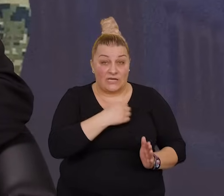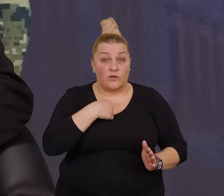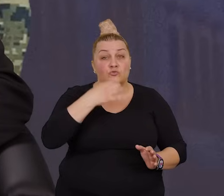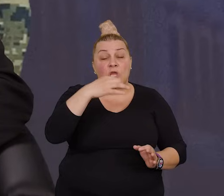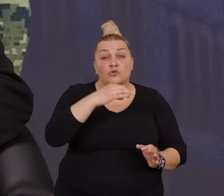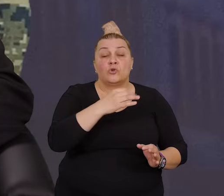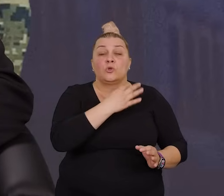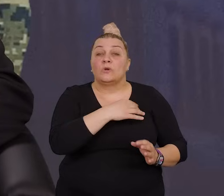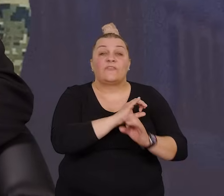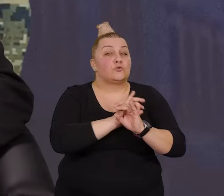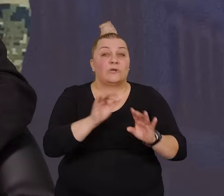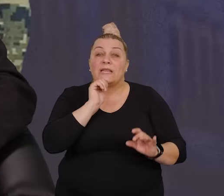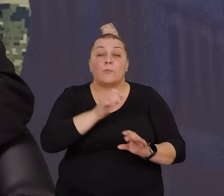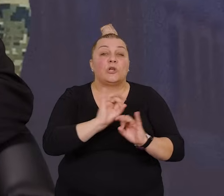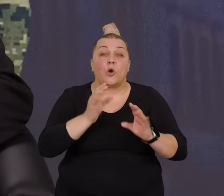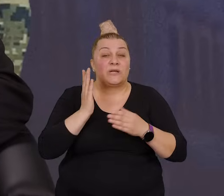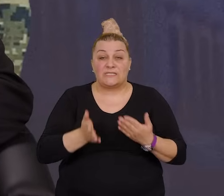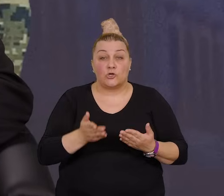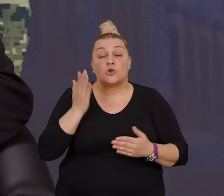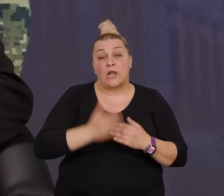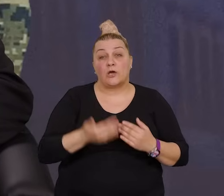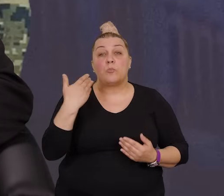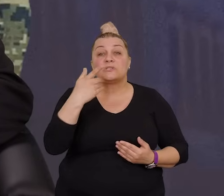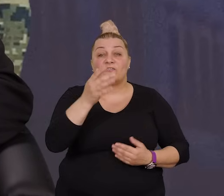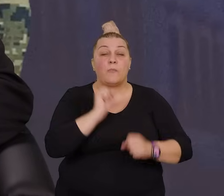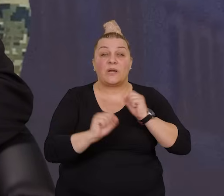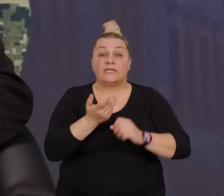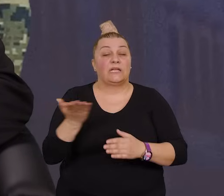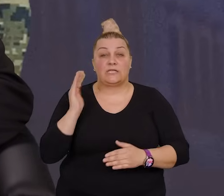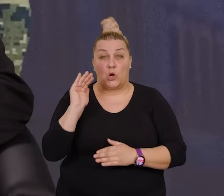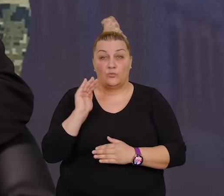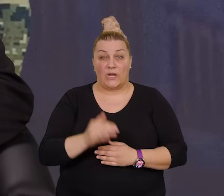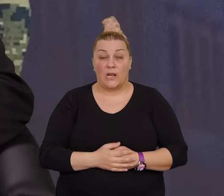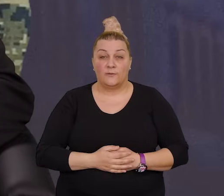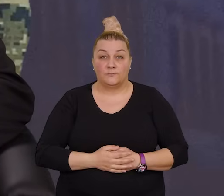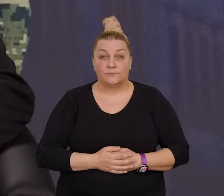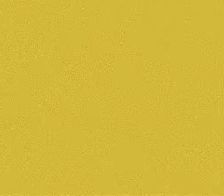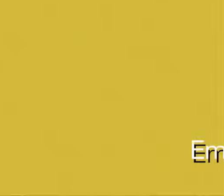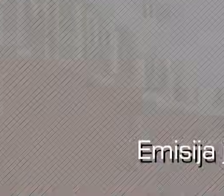jedinu vještu Hrvatsku, nikomu ni za što. Na koncu, pozdrav vama, dragi hrvatski branitelji, gdje god da ste.